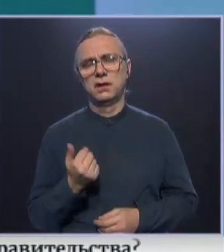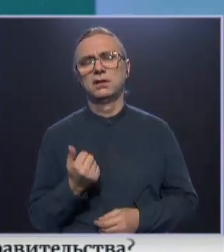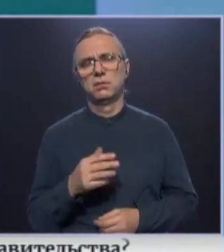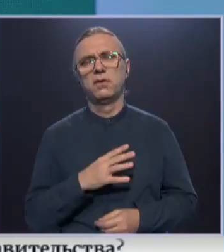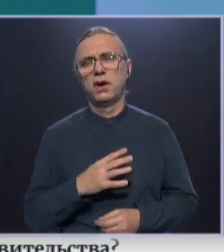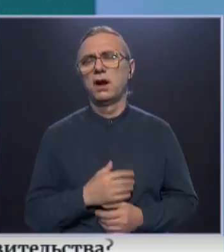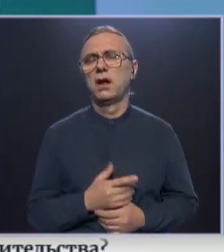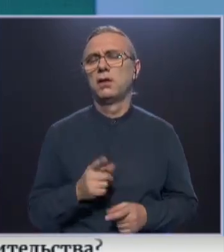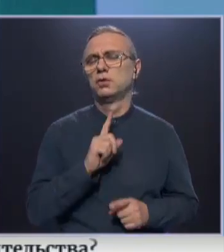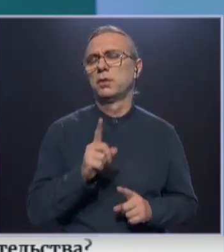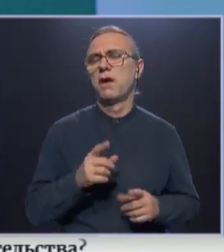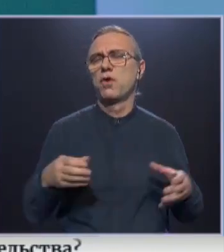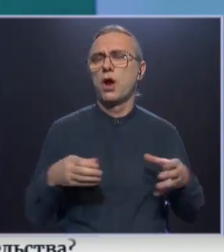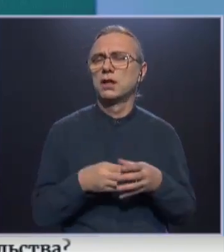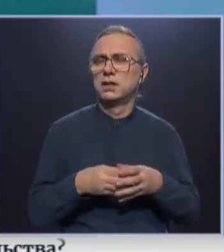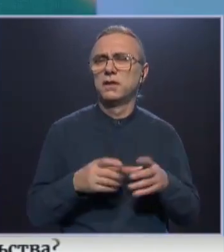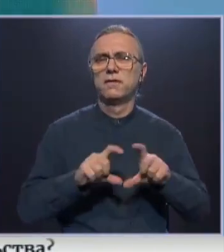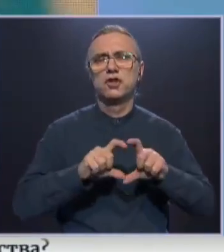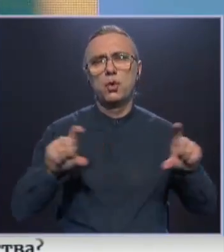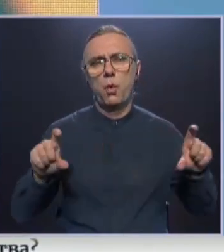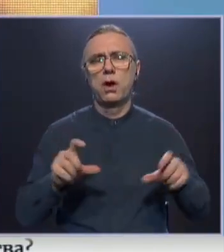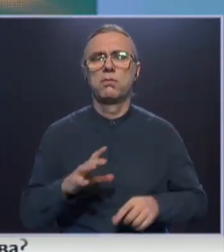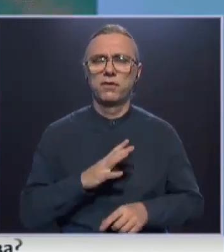коллективах, там, в школе там, или где-то бывает это.